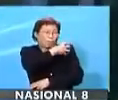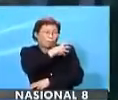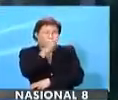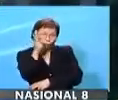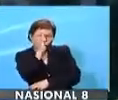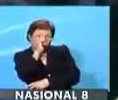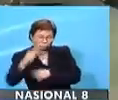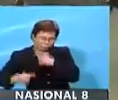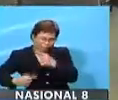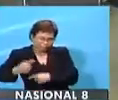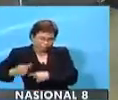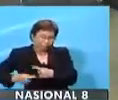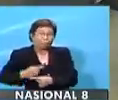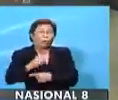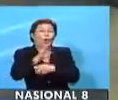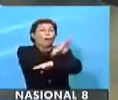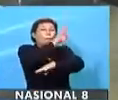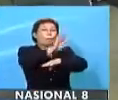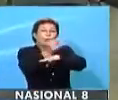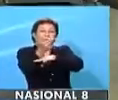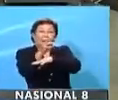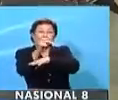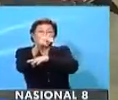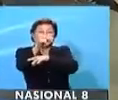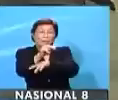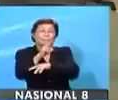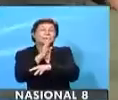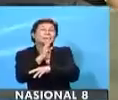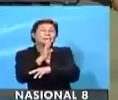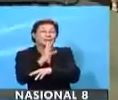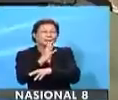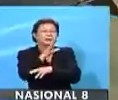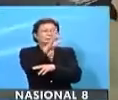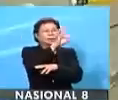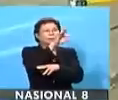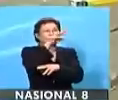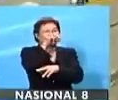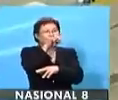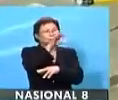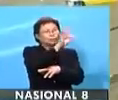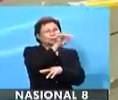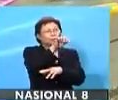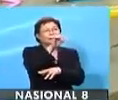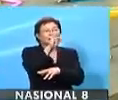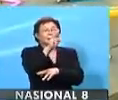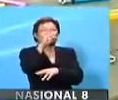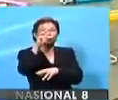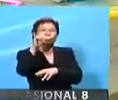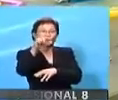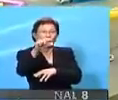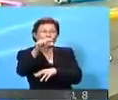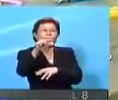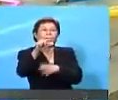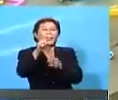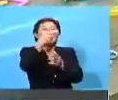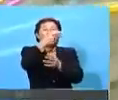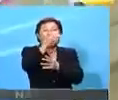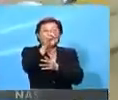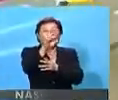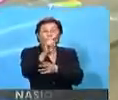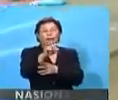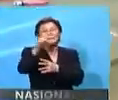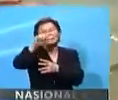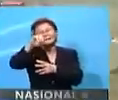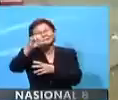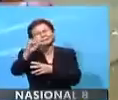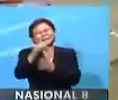Perisikan Narkotik Sting Bukit Aman, Dato' Abdul Jalil Hassan, 9.66 gram heroin, 2.27 gram syabu, ganja,